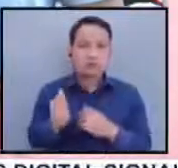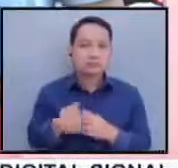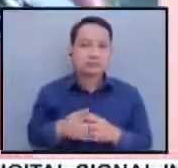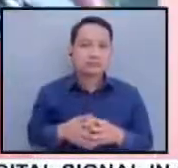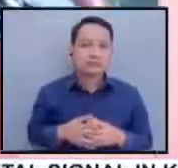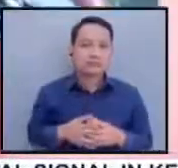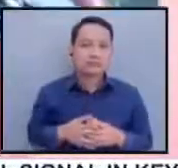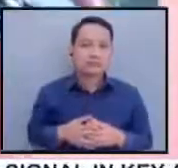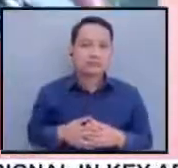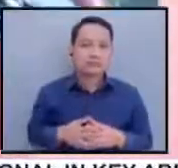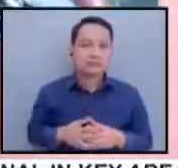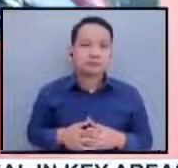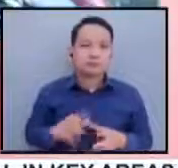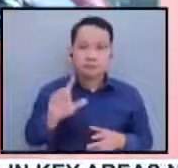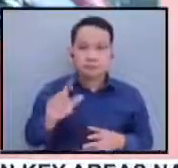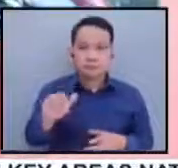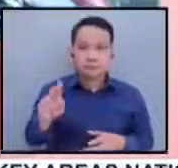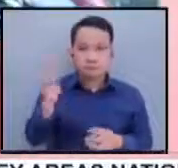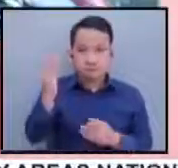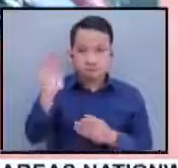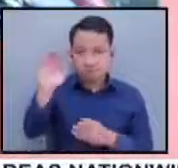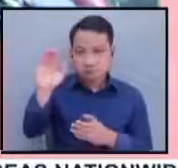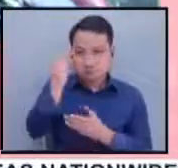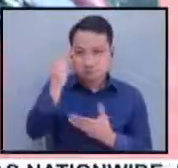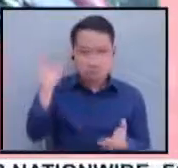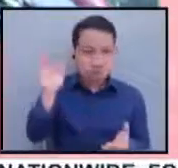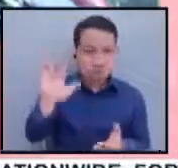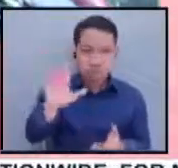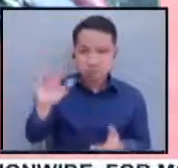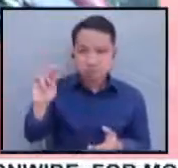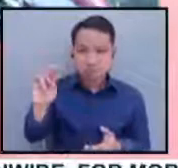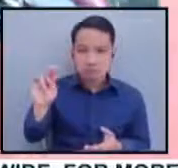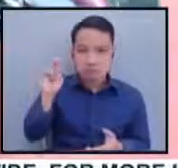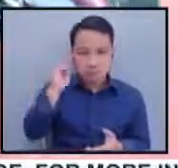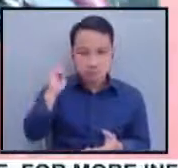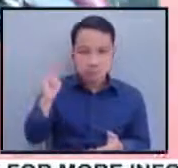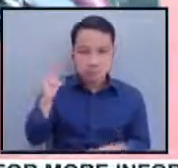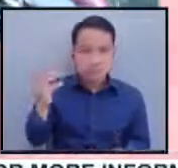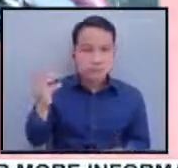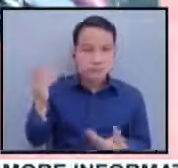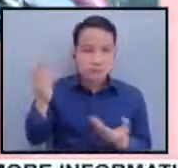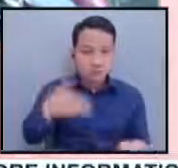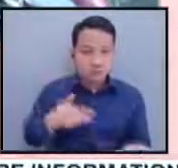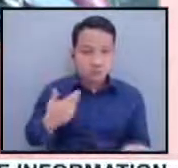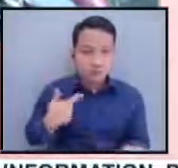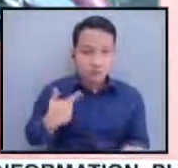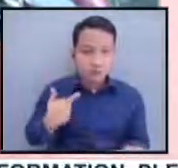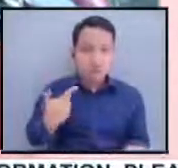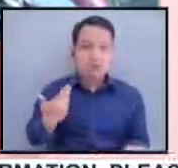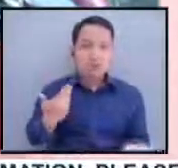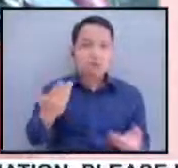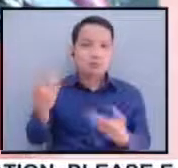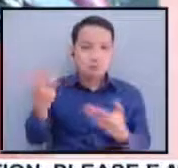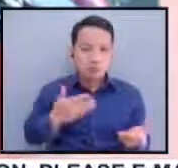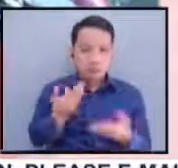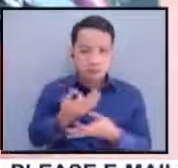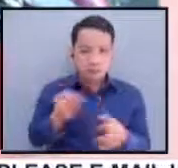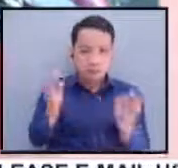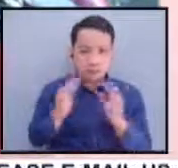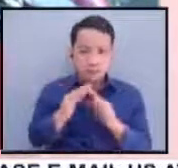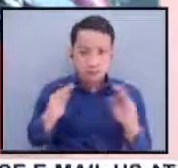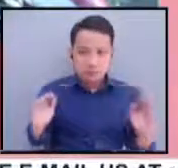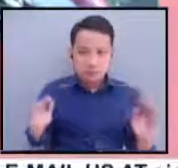mga lokal official kung ano mangyayari sa kanila, Noel. Meron bang... pabahay na ibibigay sa kanila o